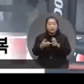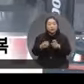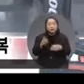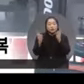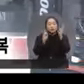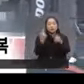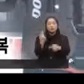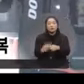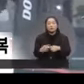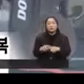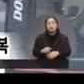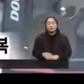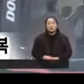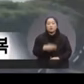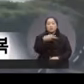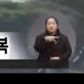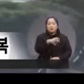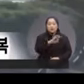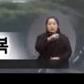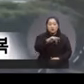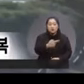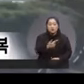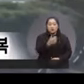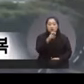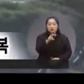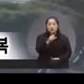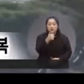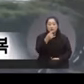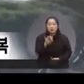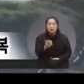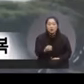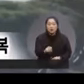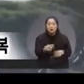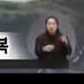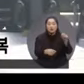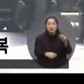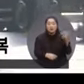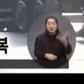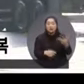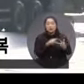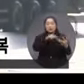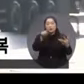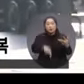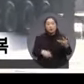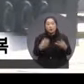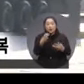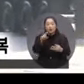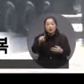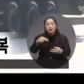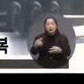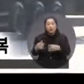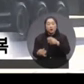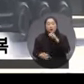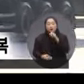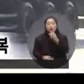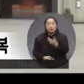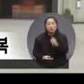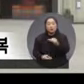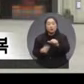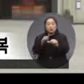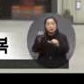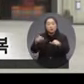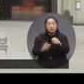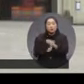마찬가지. 성신양의 단양 공장이 18,000여 톤, 아세아 시멘트가 5,000 톤 등을 넘겨 평소의 90%를